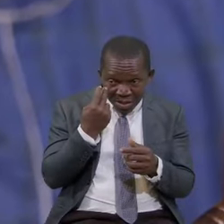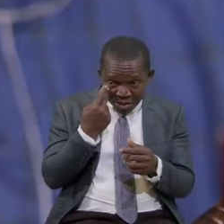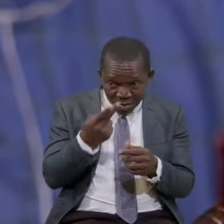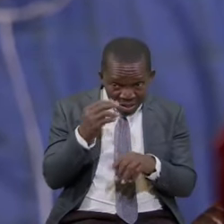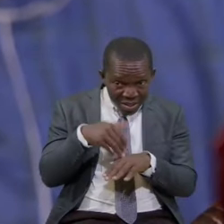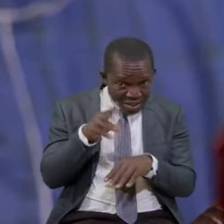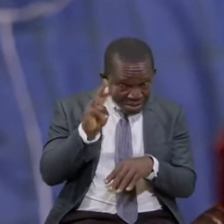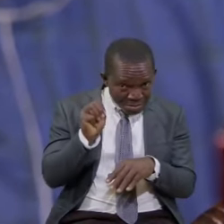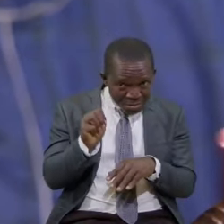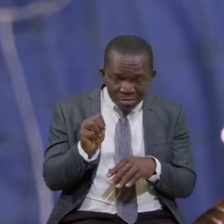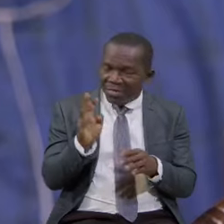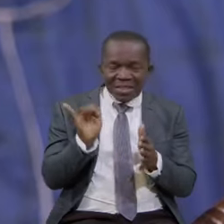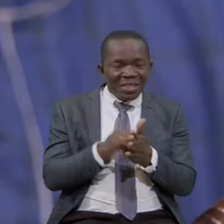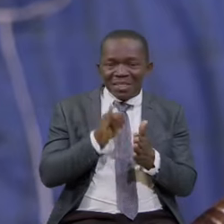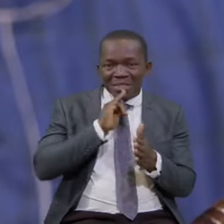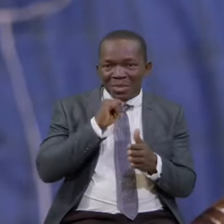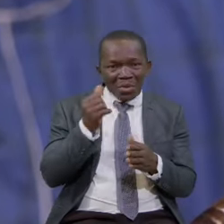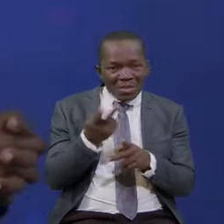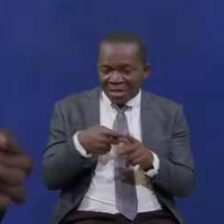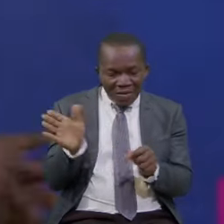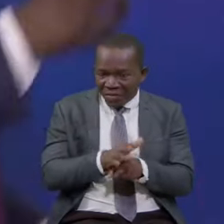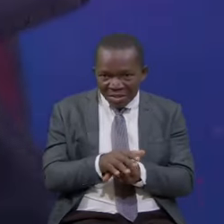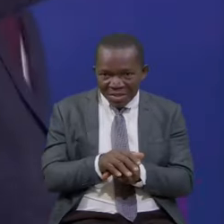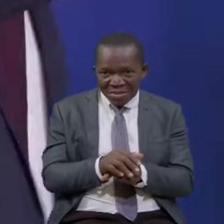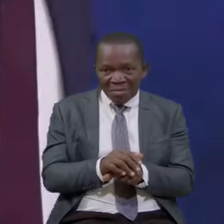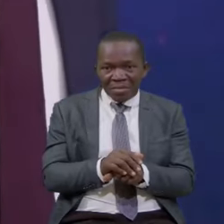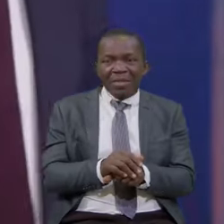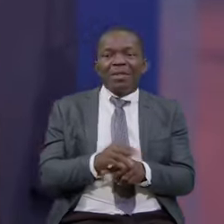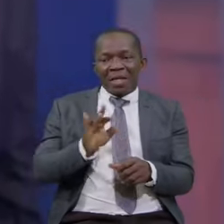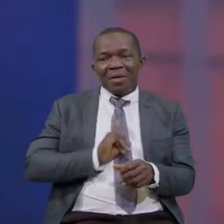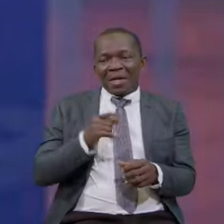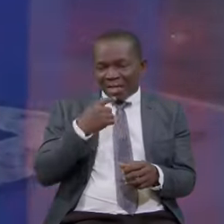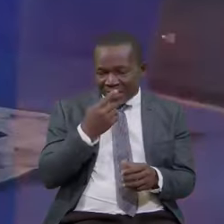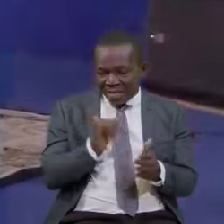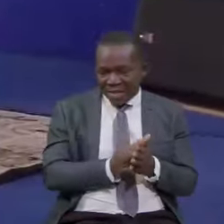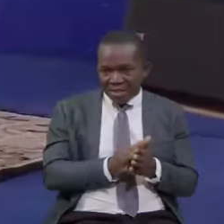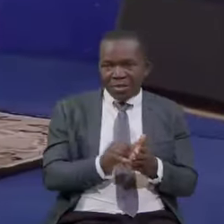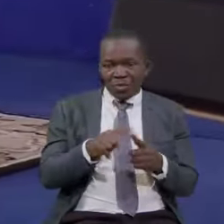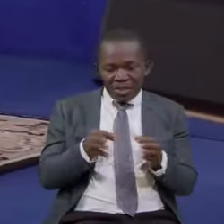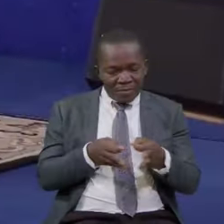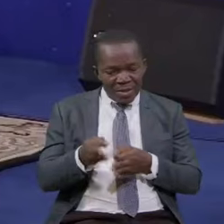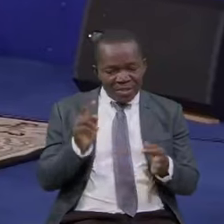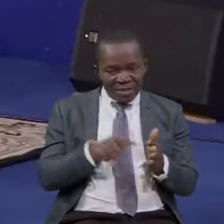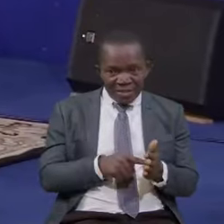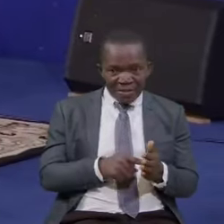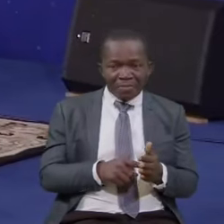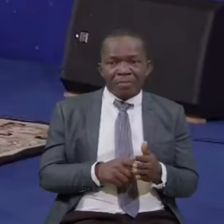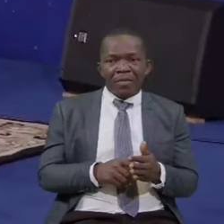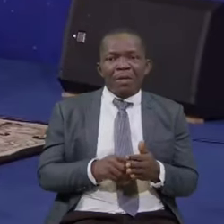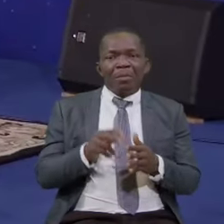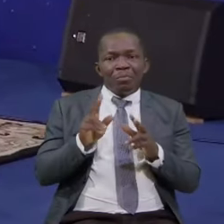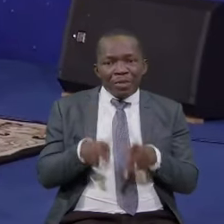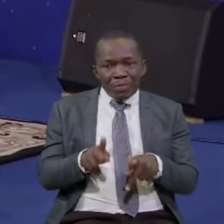pas diligence j'ai dit ça pour dire ceci les adultes qui disent qu'il prient